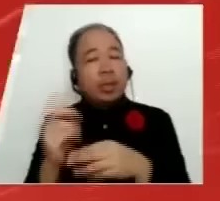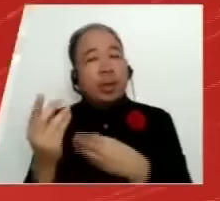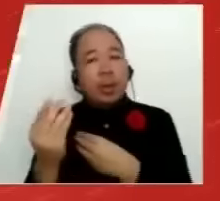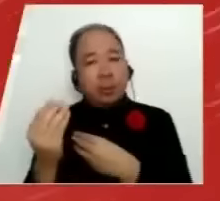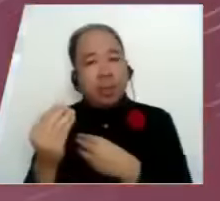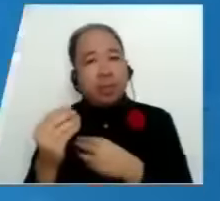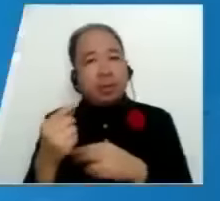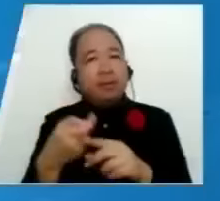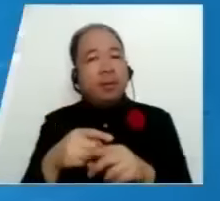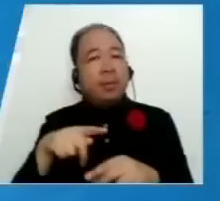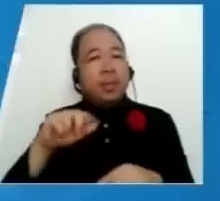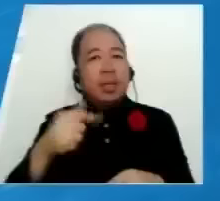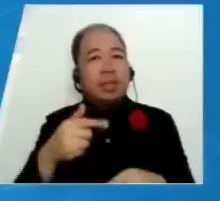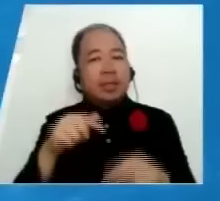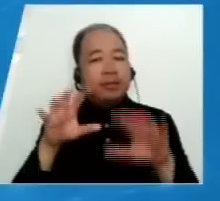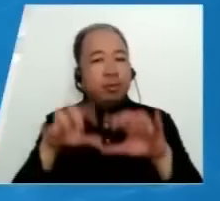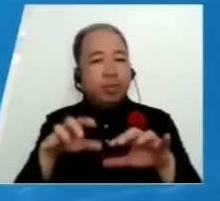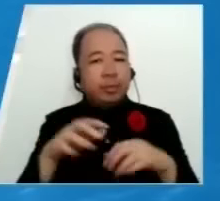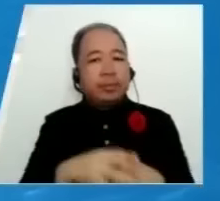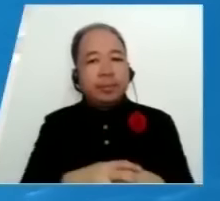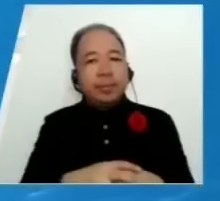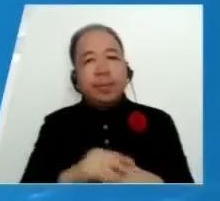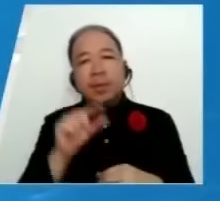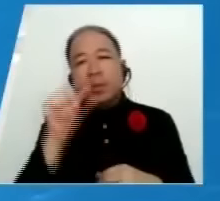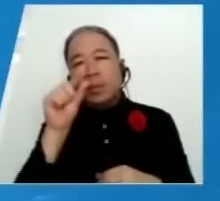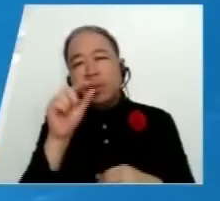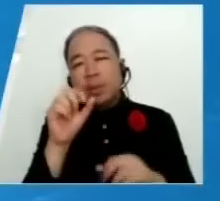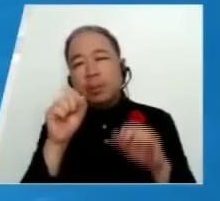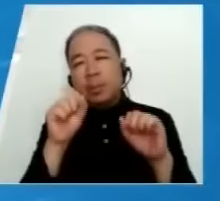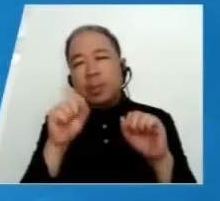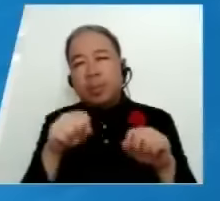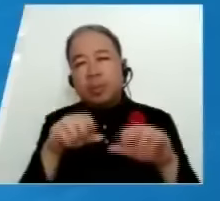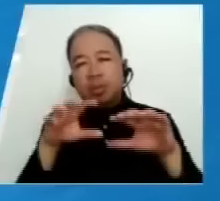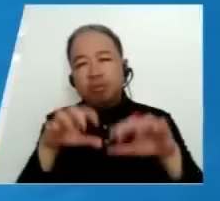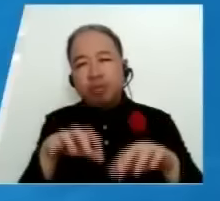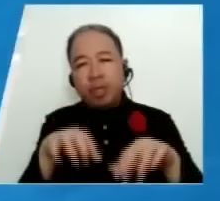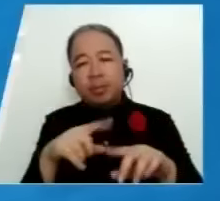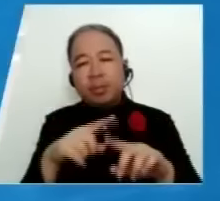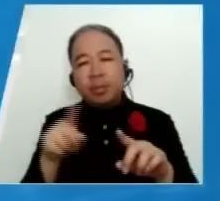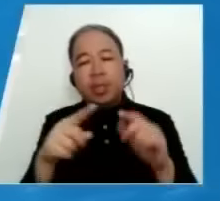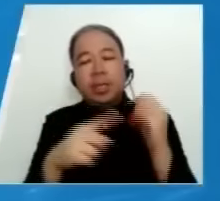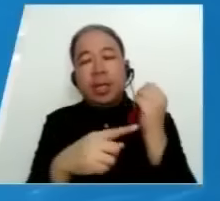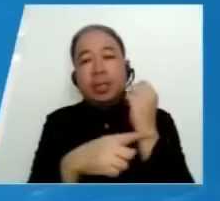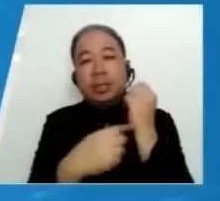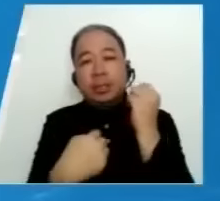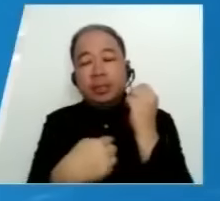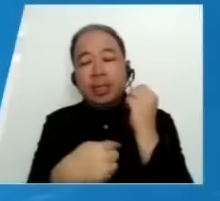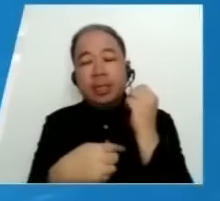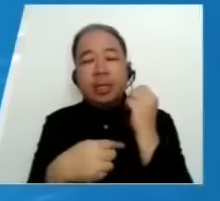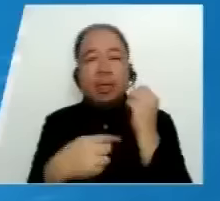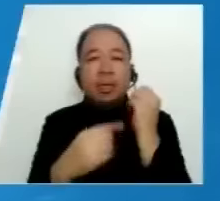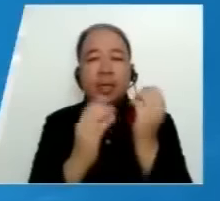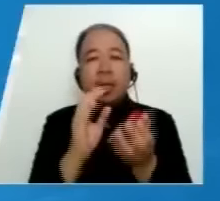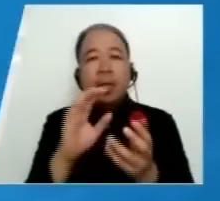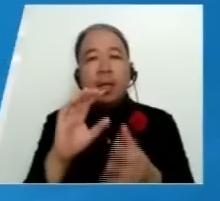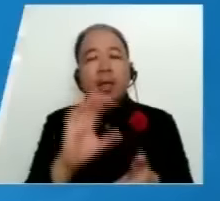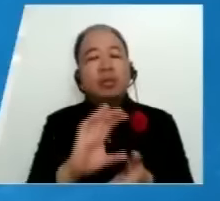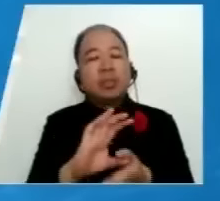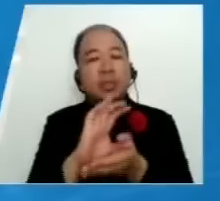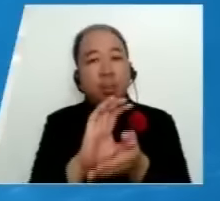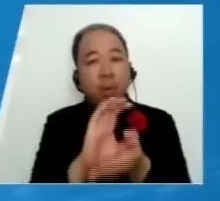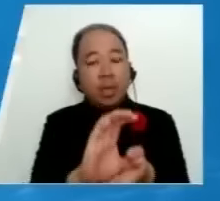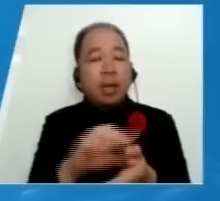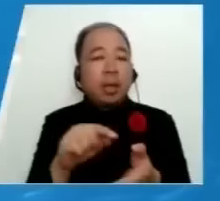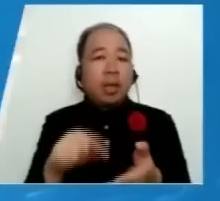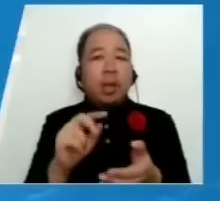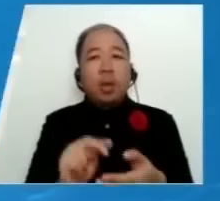PAGASA. Mababa naman ang tsansa ng ulan sa Mindanao maliban lang po sa may Zamboanga Peninsula, Northern Mindanao, Barm, pati na rin po dito sa ilang